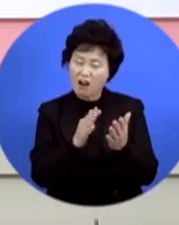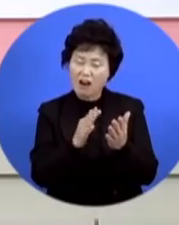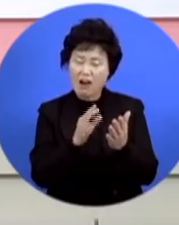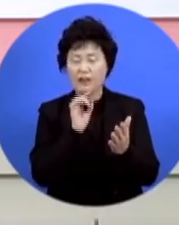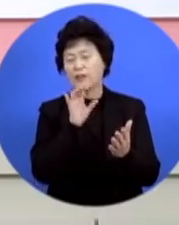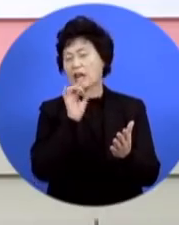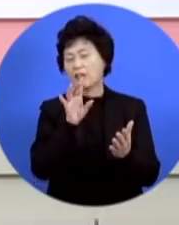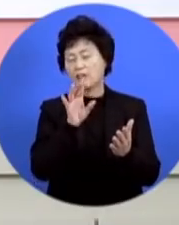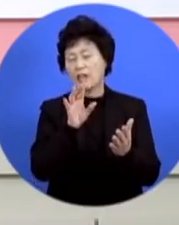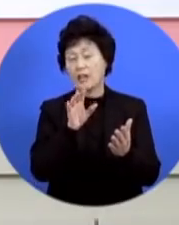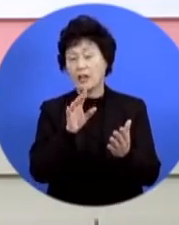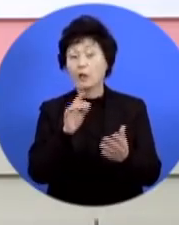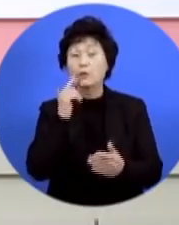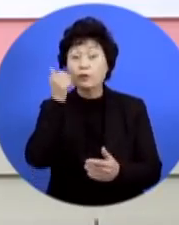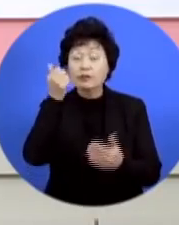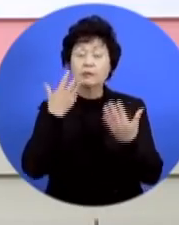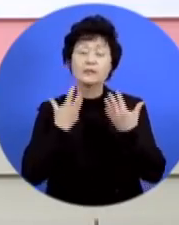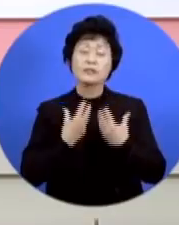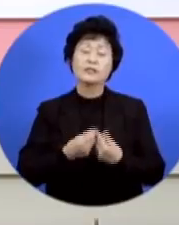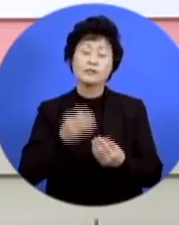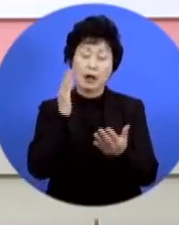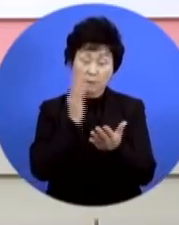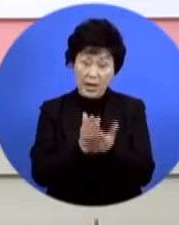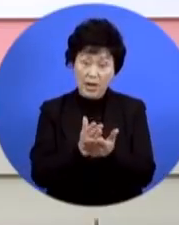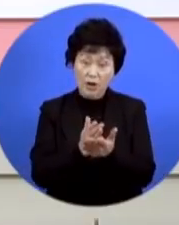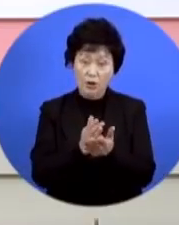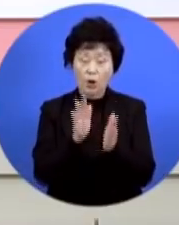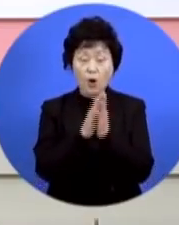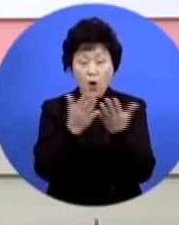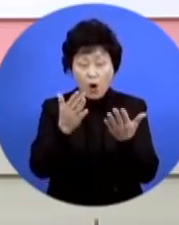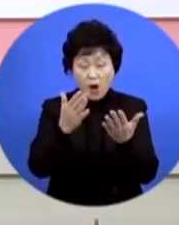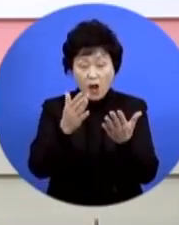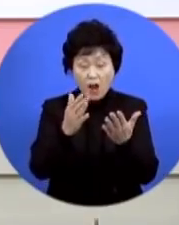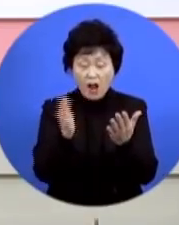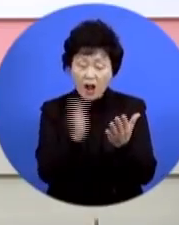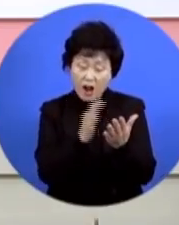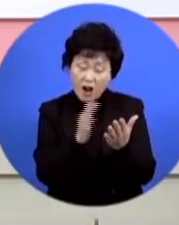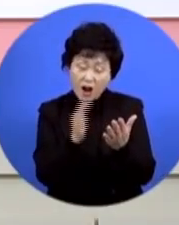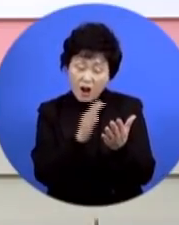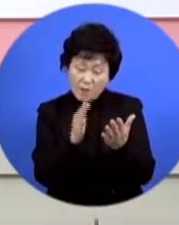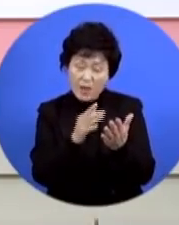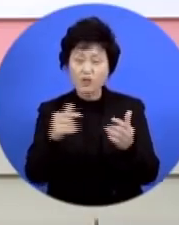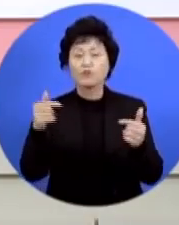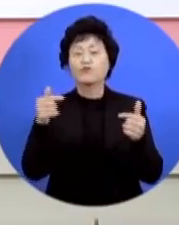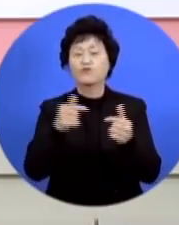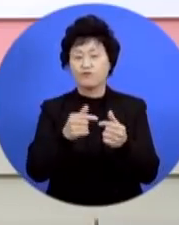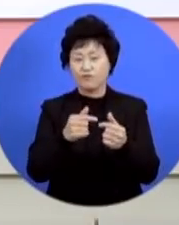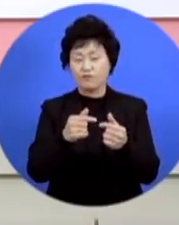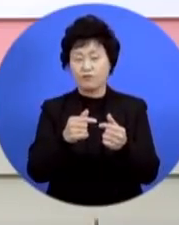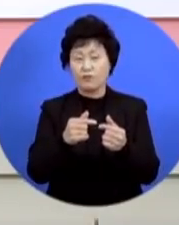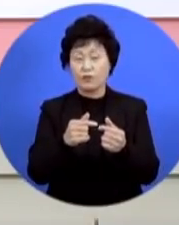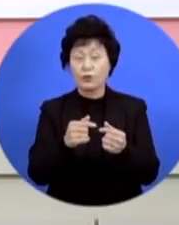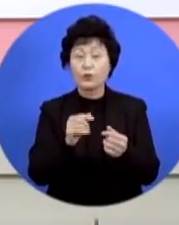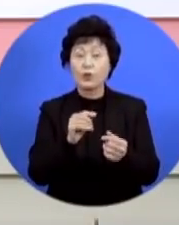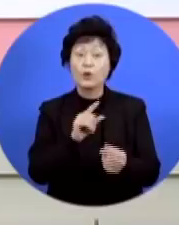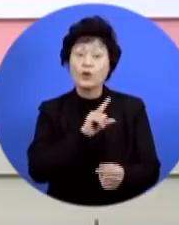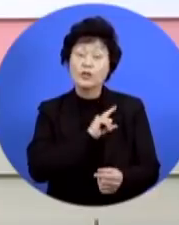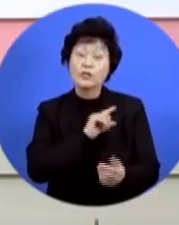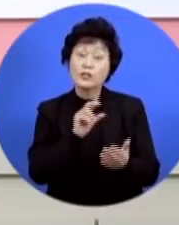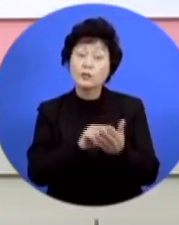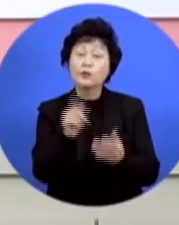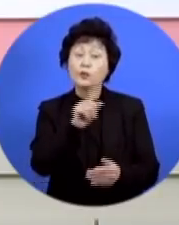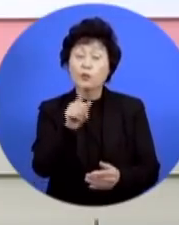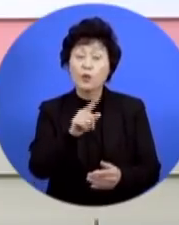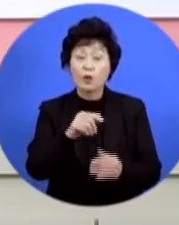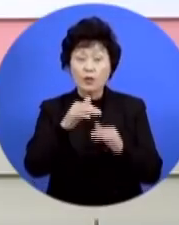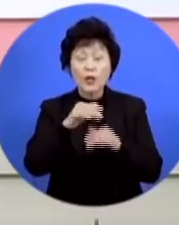그러니까 목사님 너무 실망하지 말고 책 사이즈를 좀 줄이자. 제목도 출판사에서는 뭐 리더십 이야기 그런 걸 제안했는데 내가